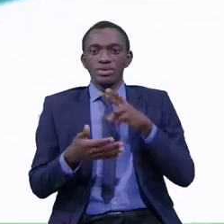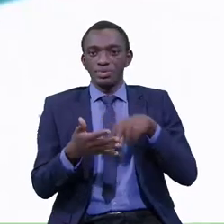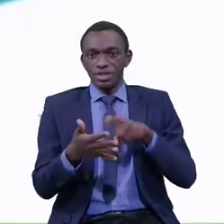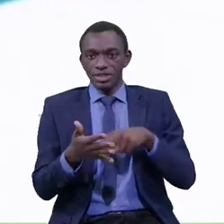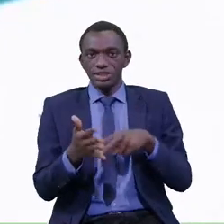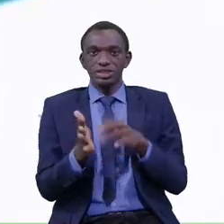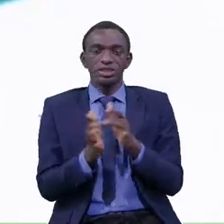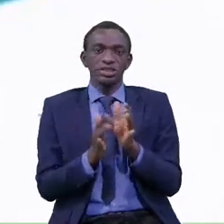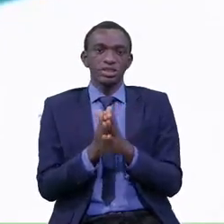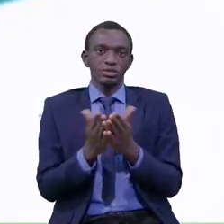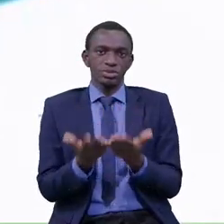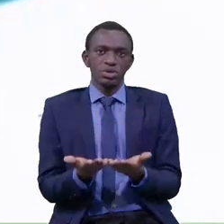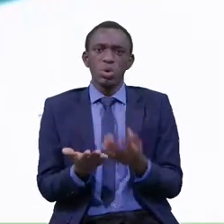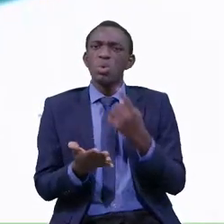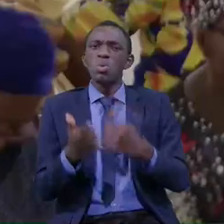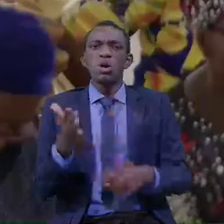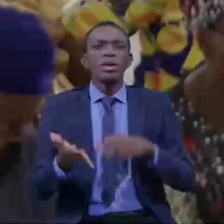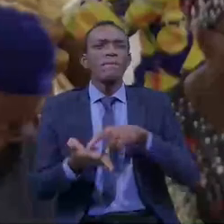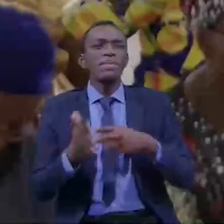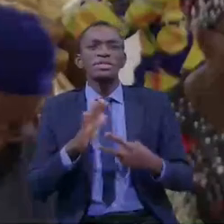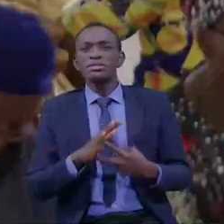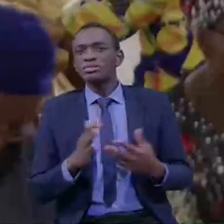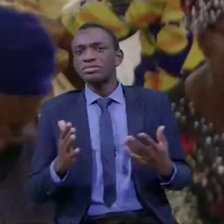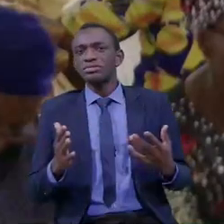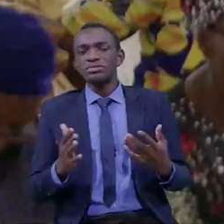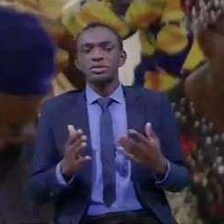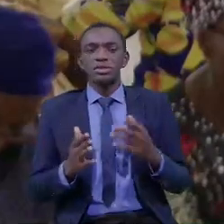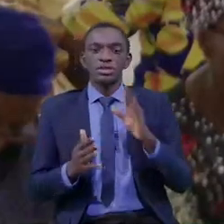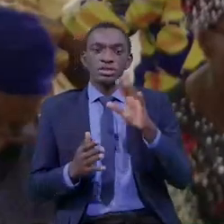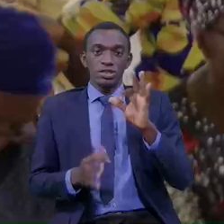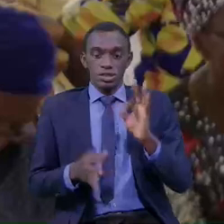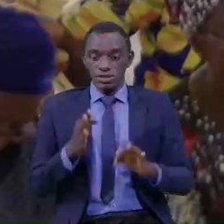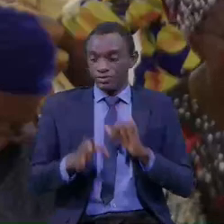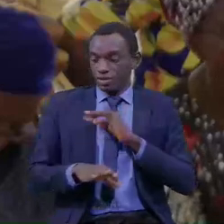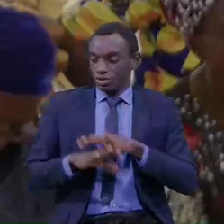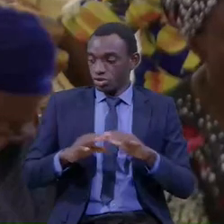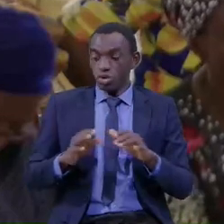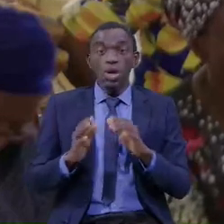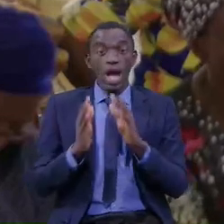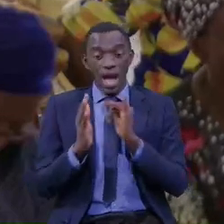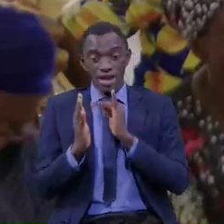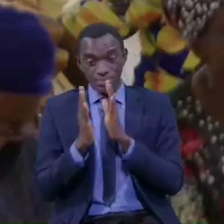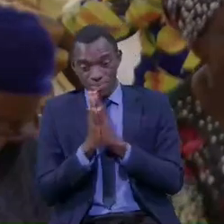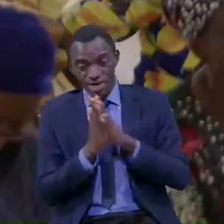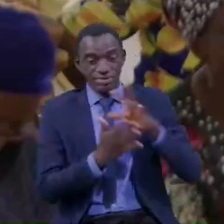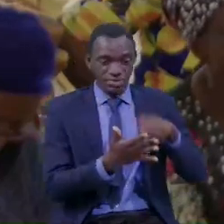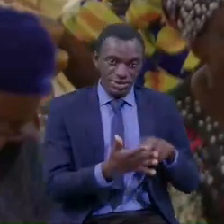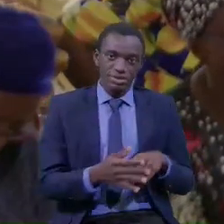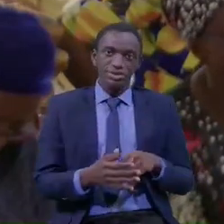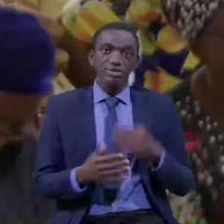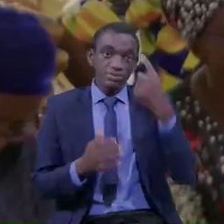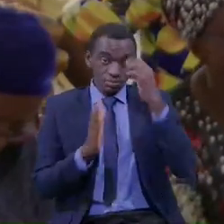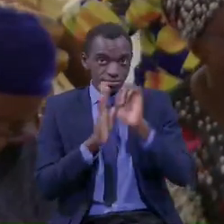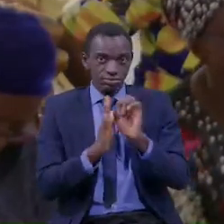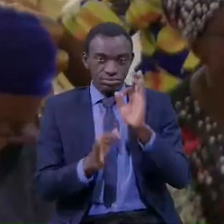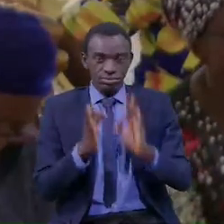je prie avant de lire les Écritures. Ça veut dire quoi? Si je ne sais pas comment prier, j'ouvre par